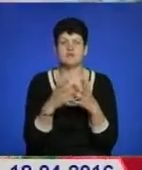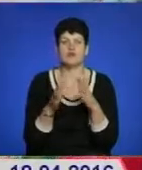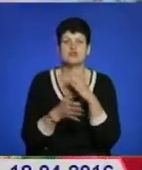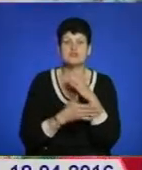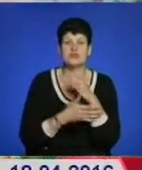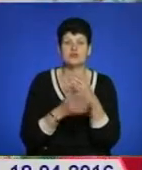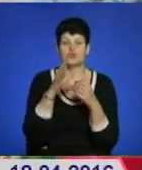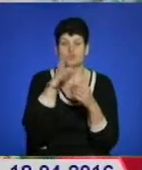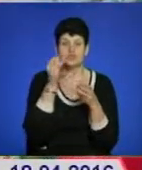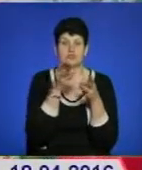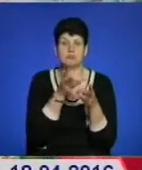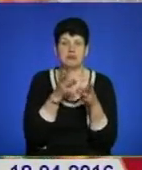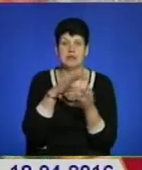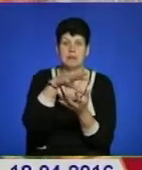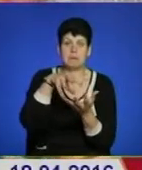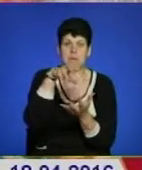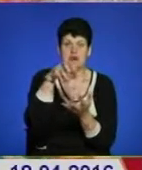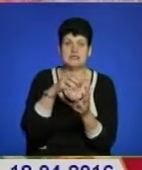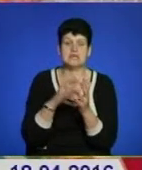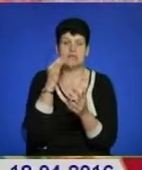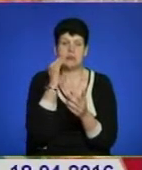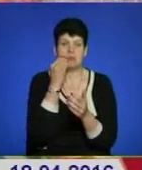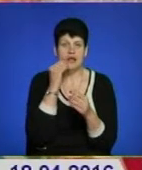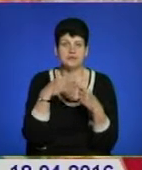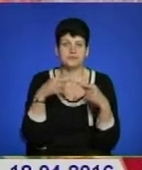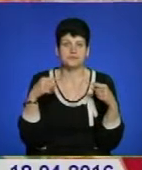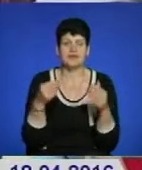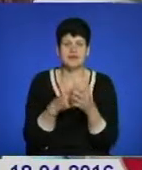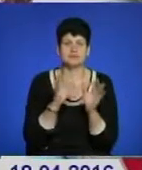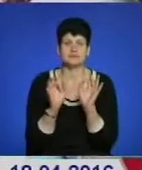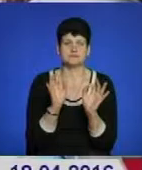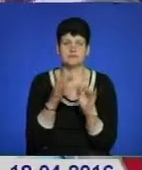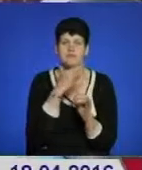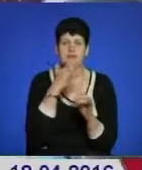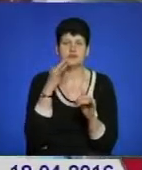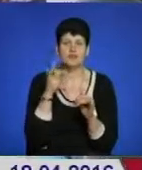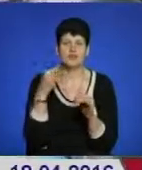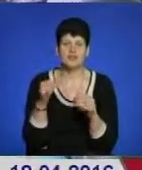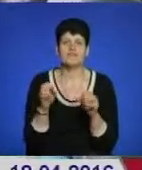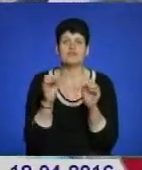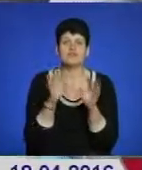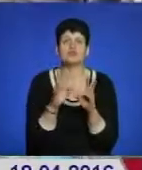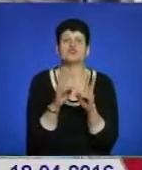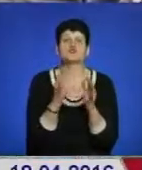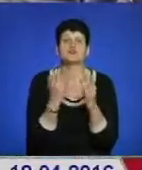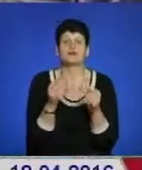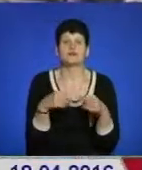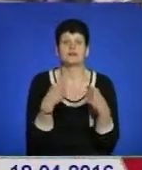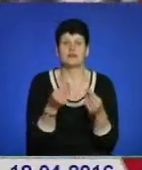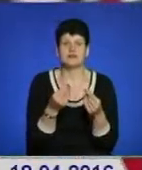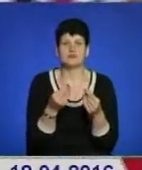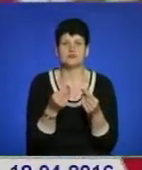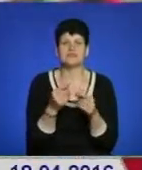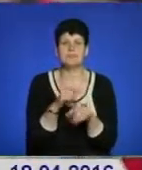пекли пряники, паски, солодкі кекси та медівники. Ціни тут помірні, багато речей віддають за скільки дасте. Тож менш ніж